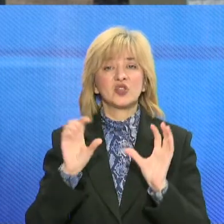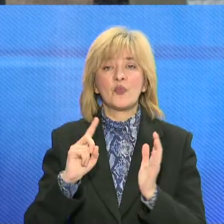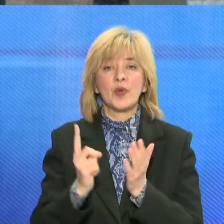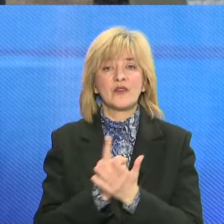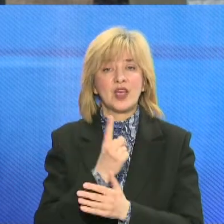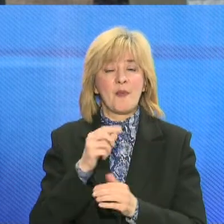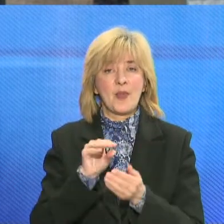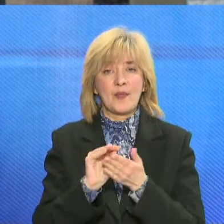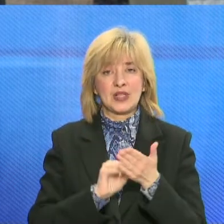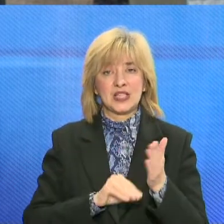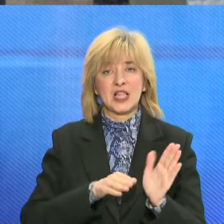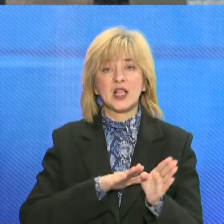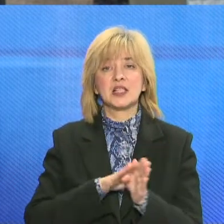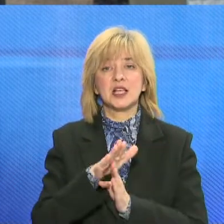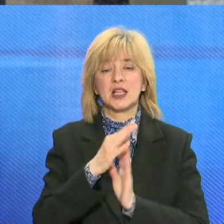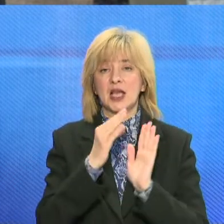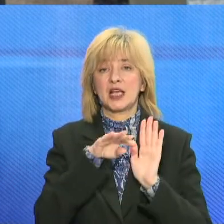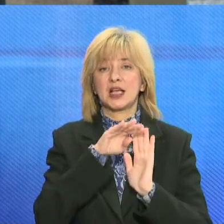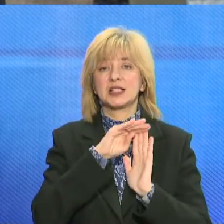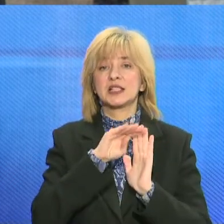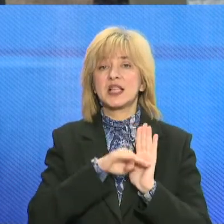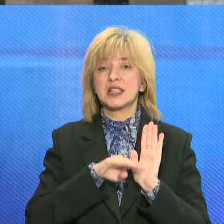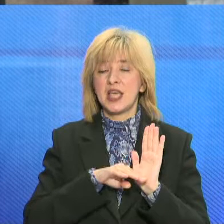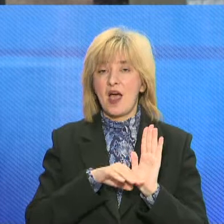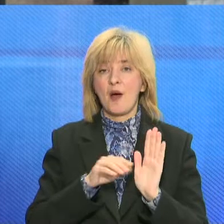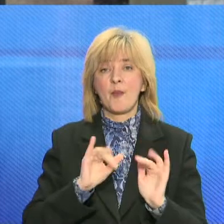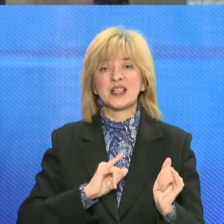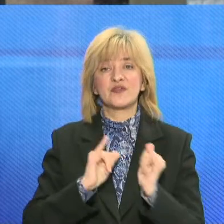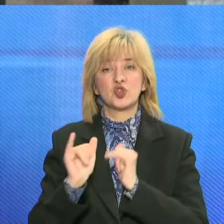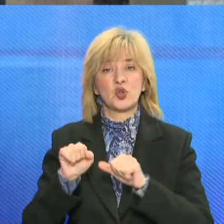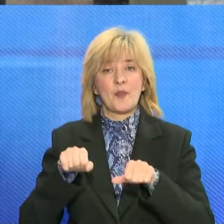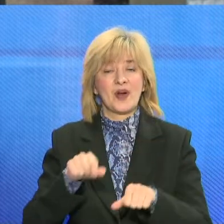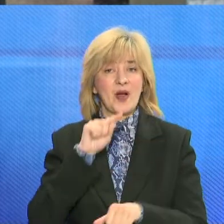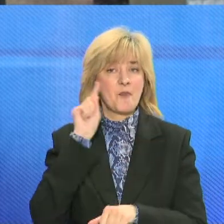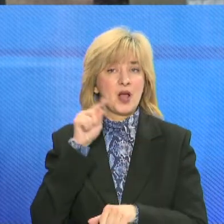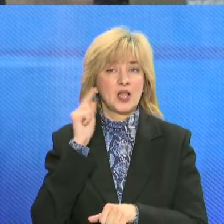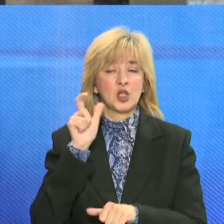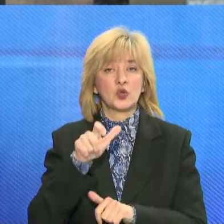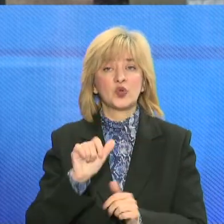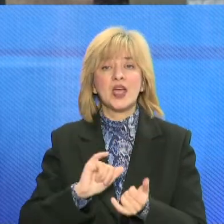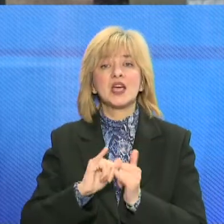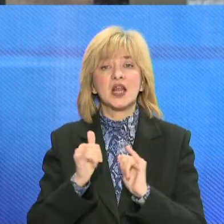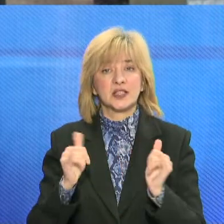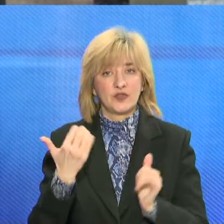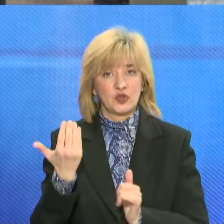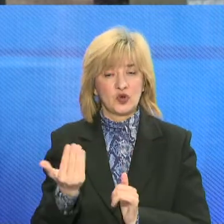целая фактически статья, посвященная правам молодых людей, их всестороннему развитию. Заложен